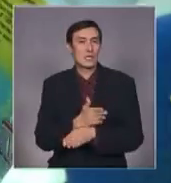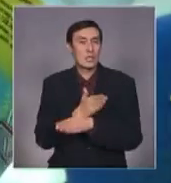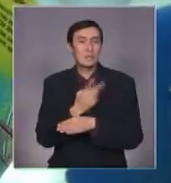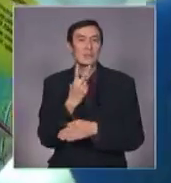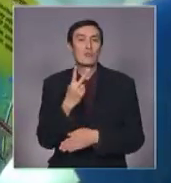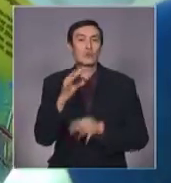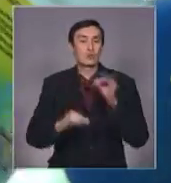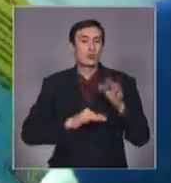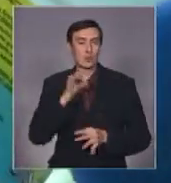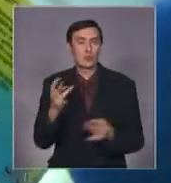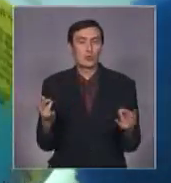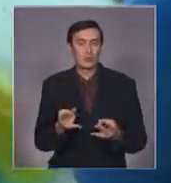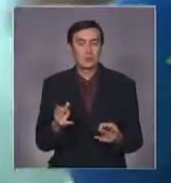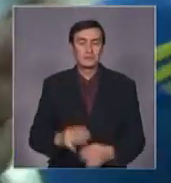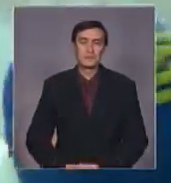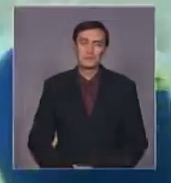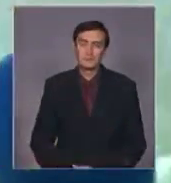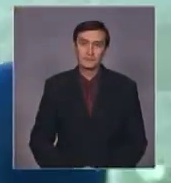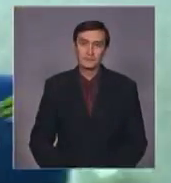2 суток.